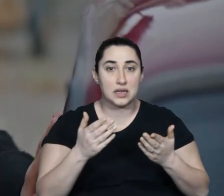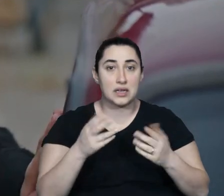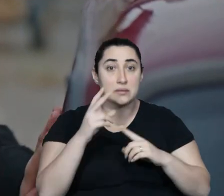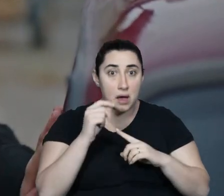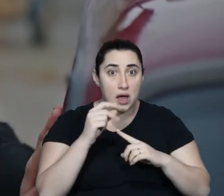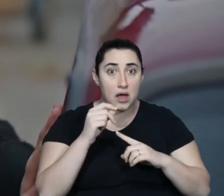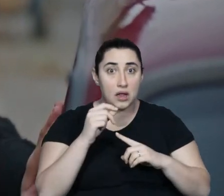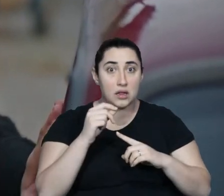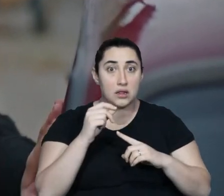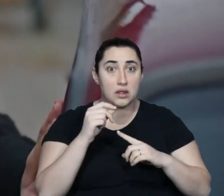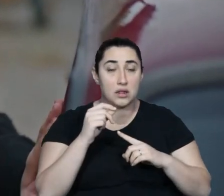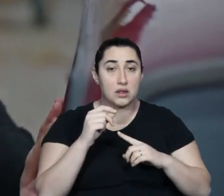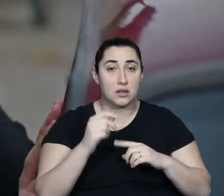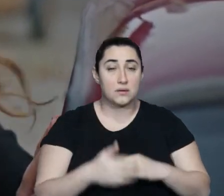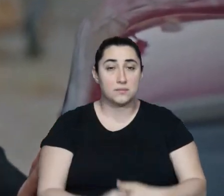İsmail.